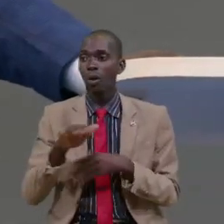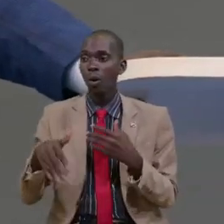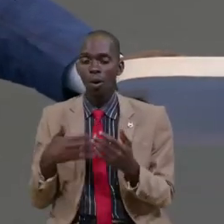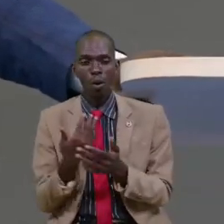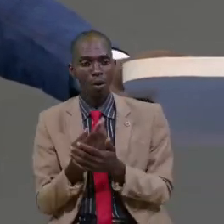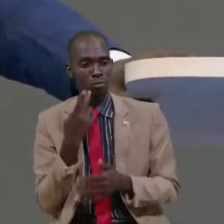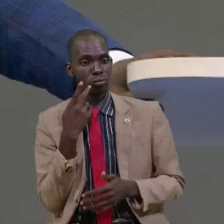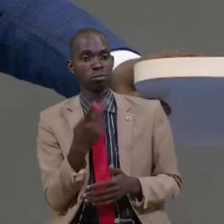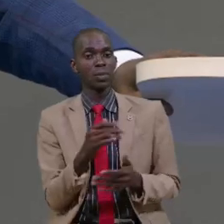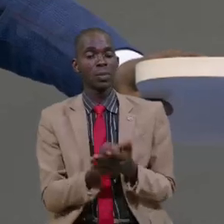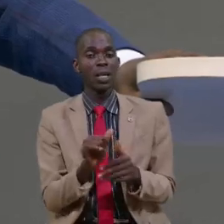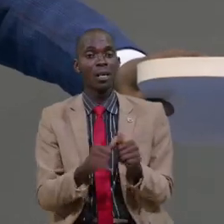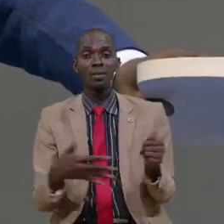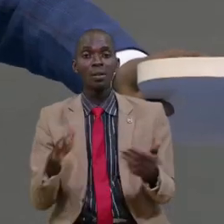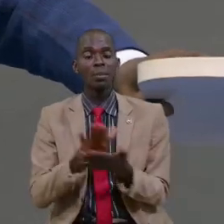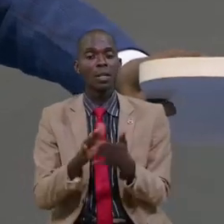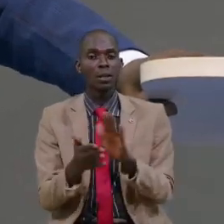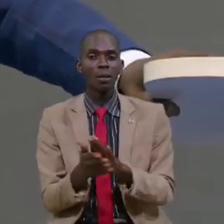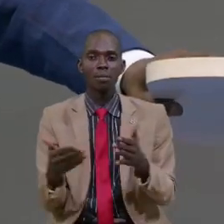tout était devenu nouveau.